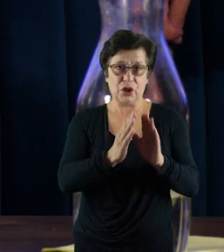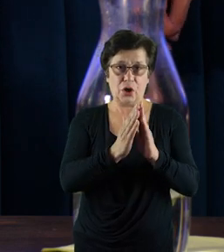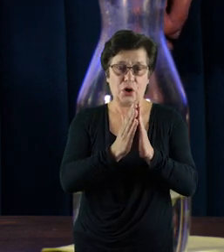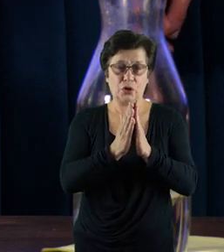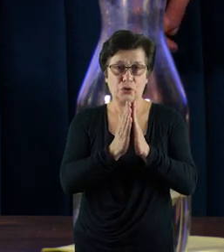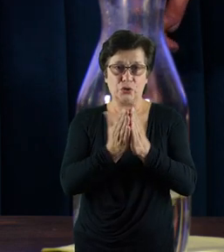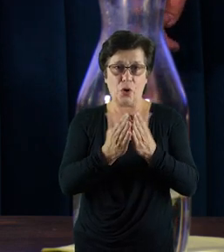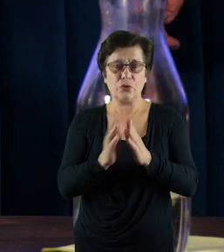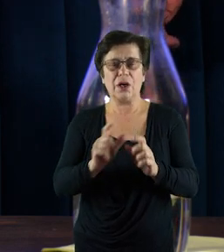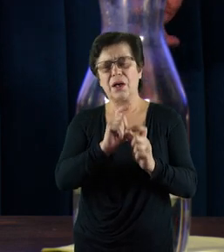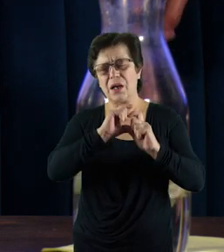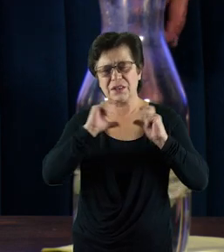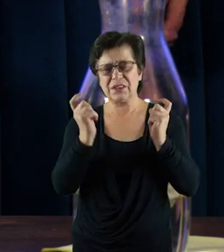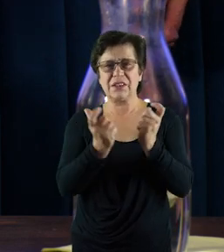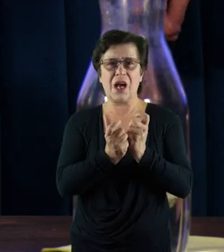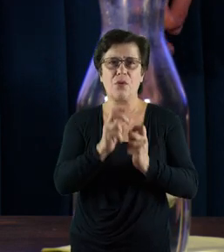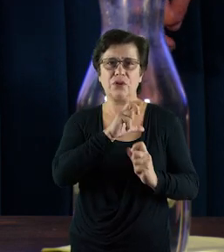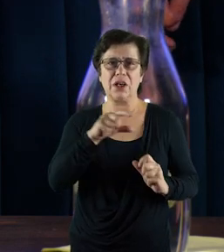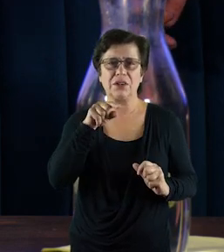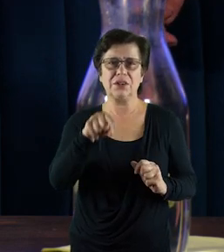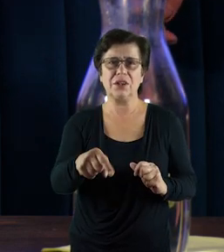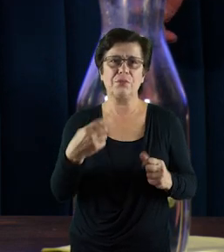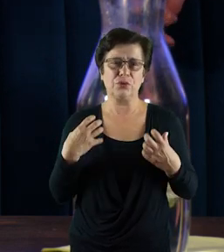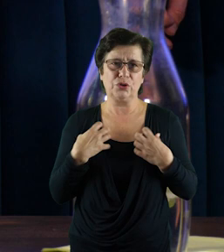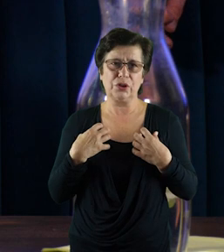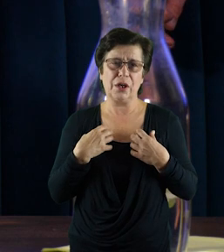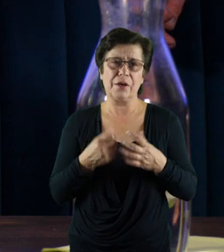on jakby ciągle tym żyje. Tak samo zresztą ten las, o którym mówisz.